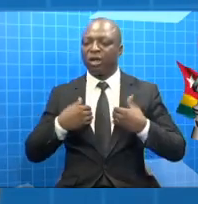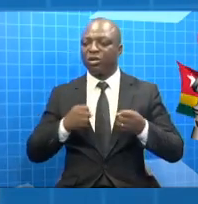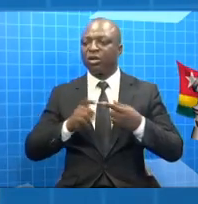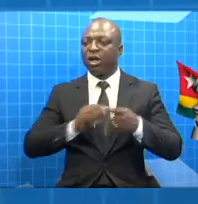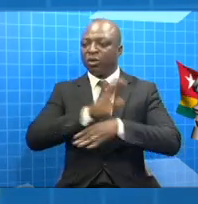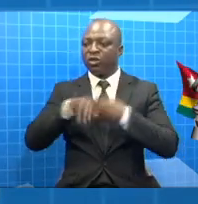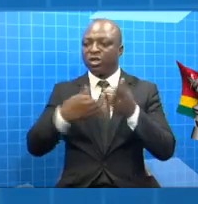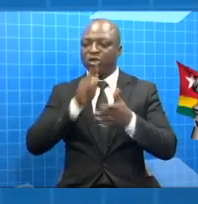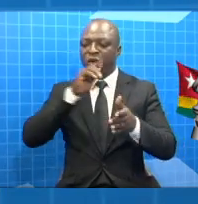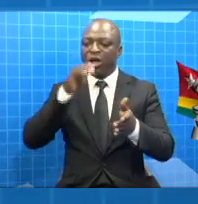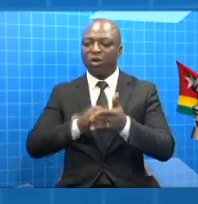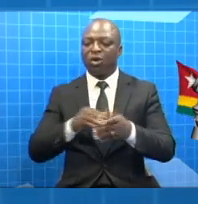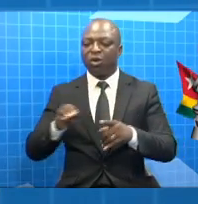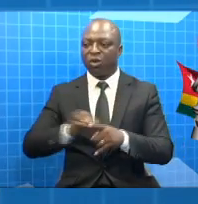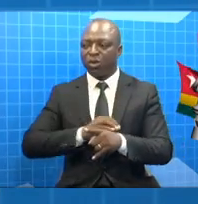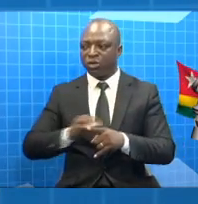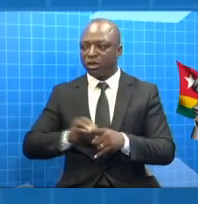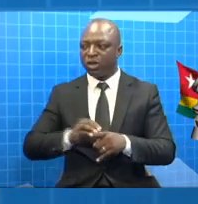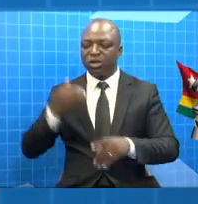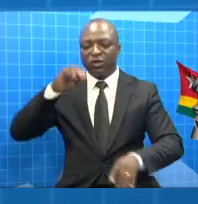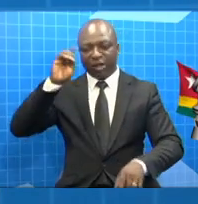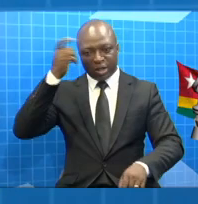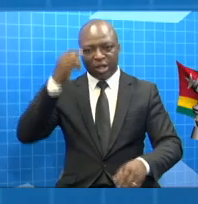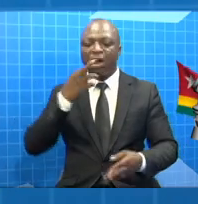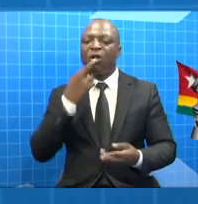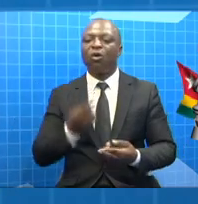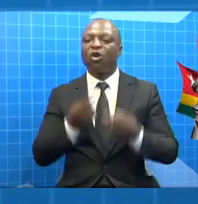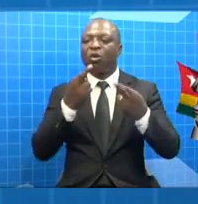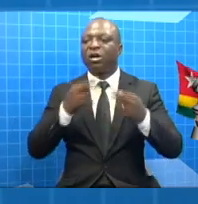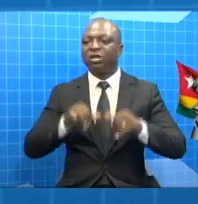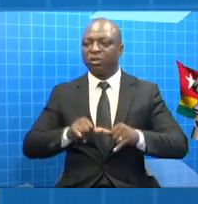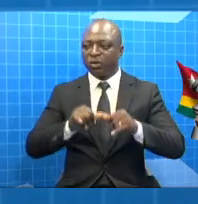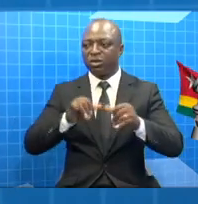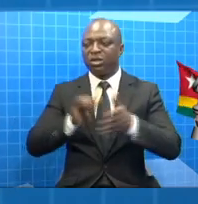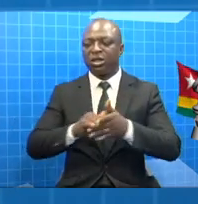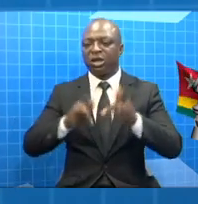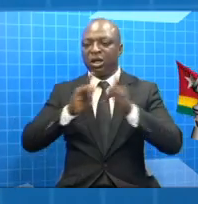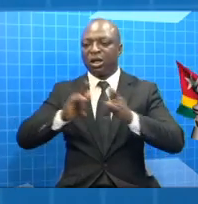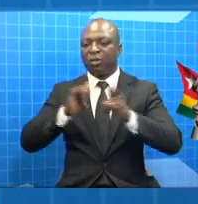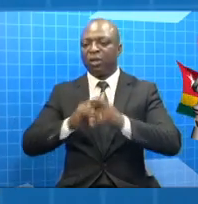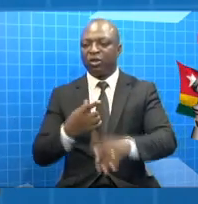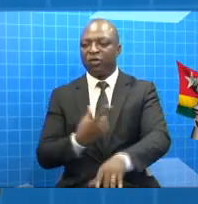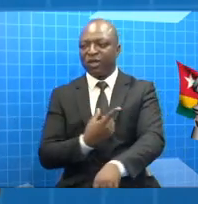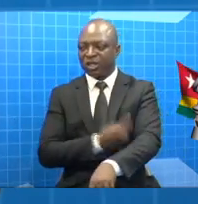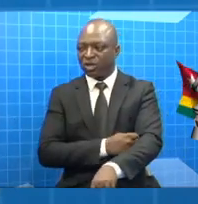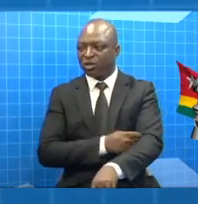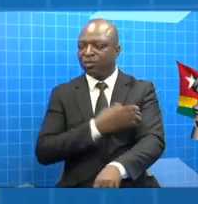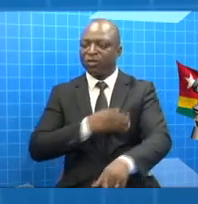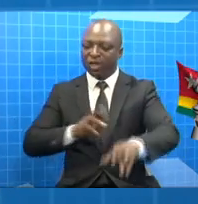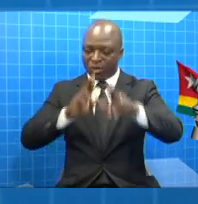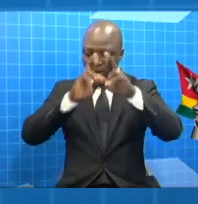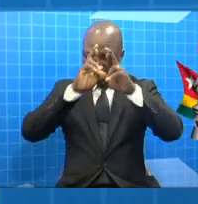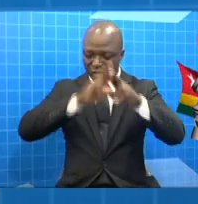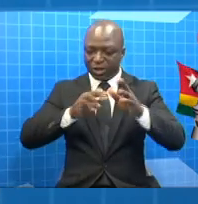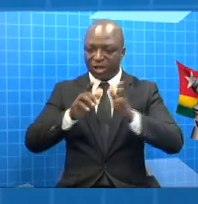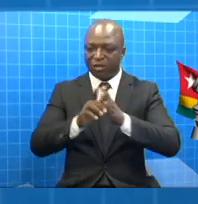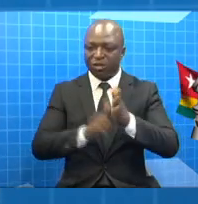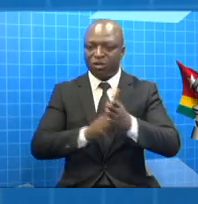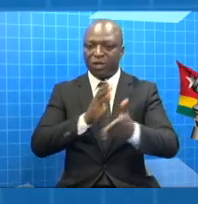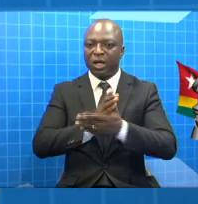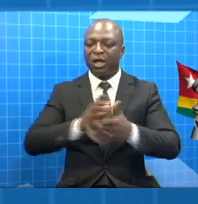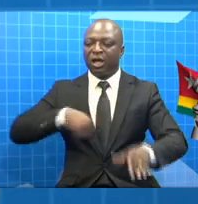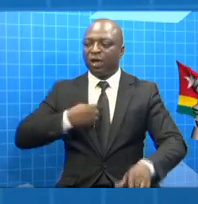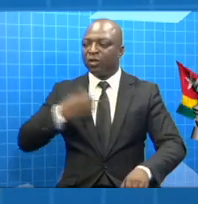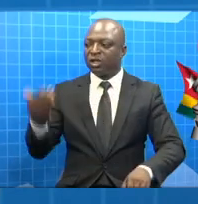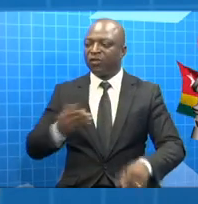sont encore aux soins. Le chef de l'État recommande la poursuite de la campagne de vaccination et le respect des gestes barrières et il nous